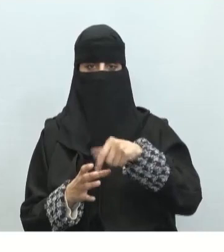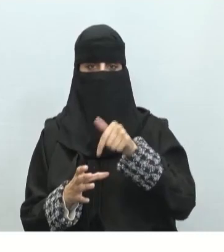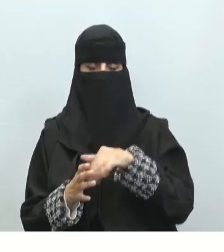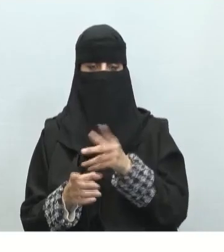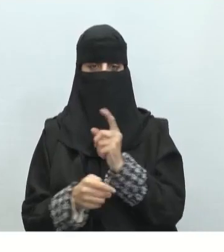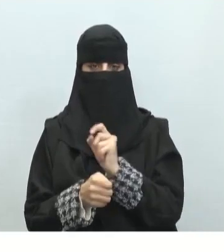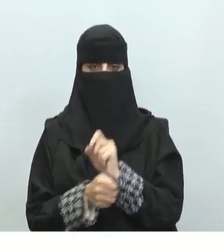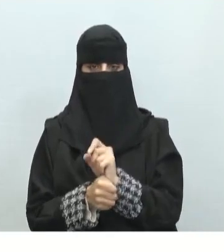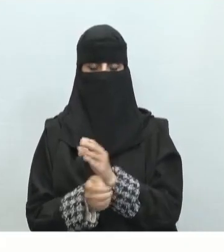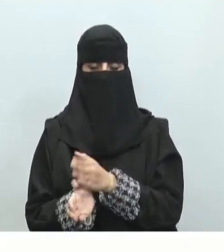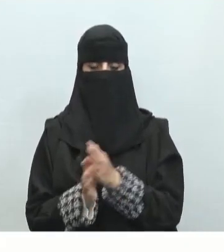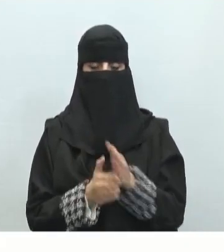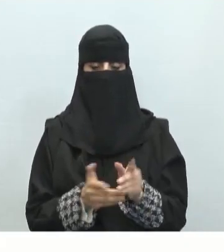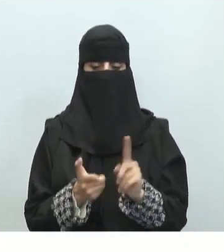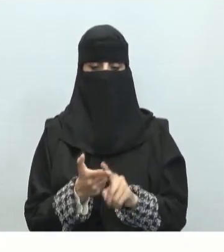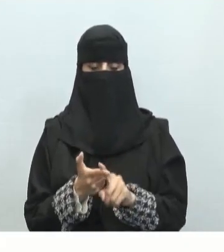الفعل